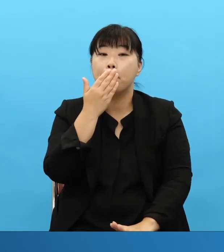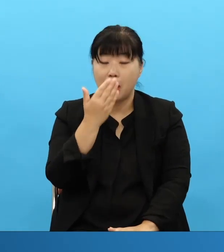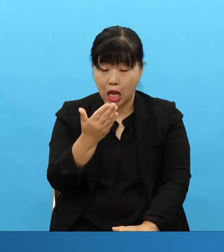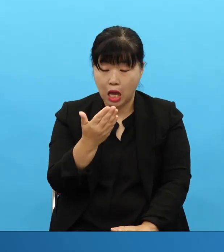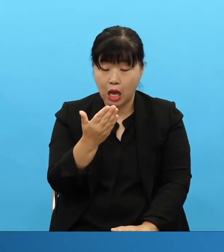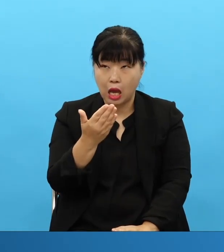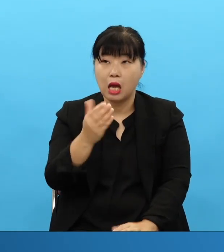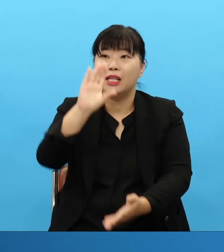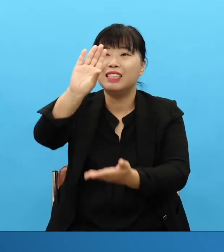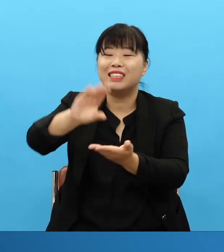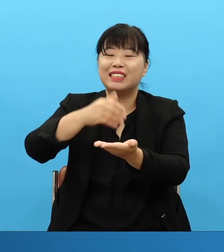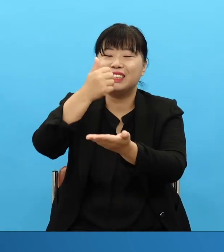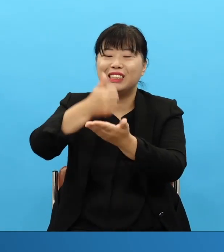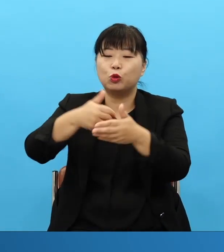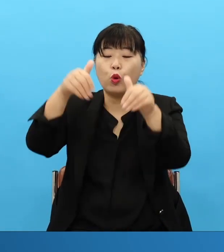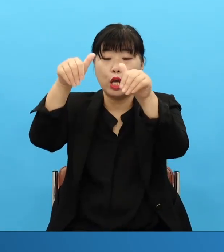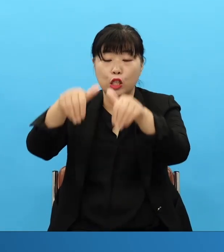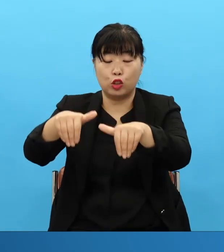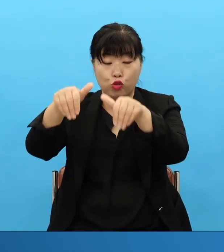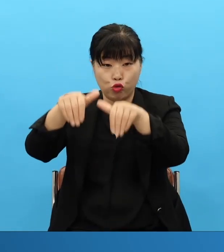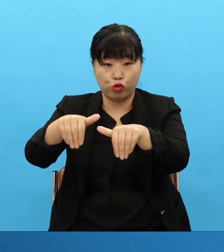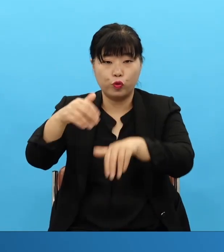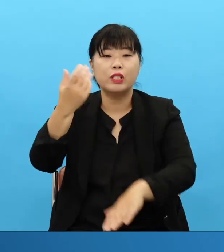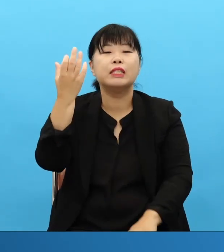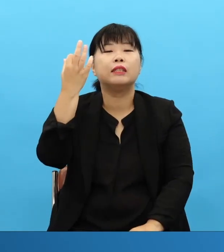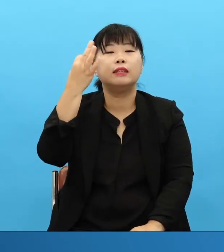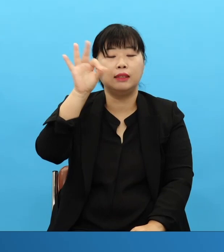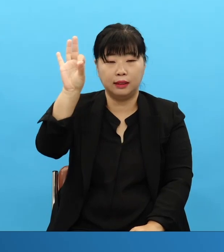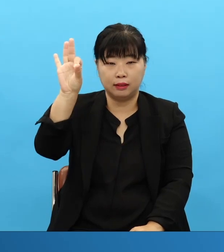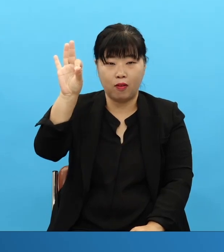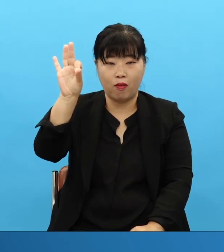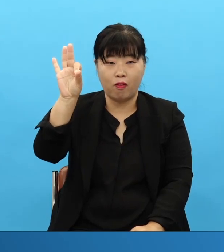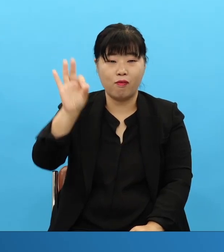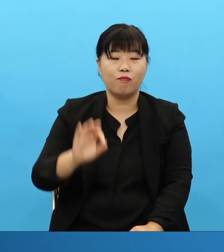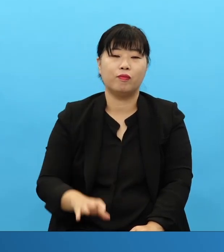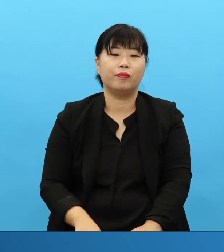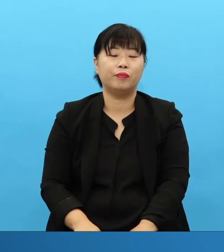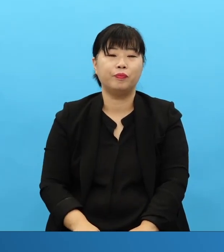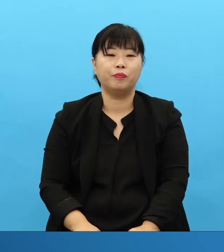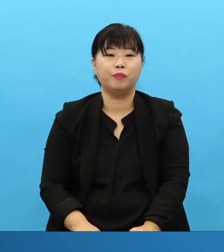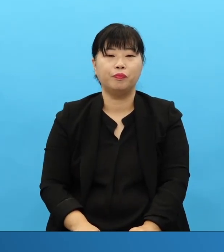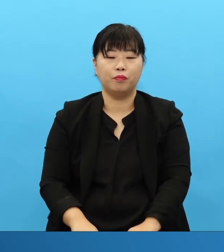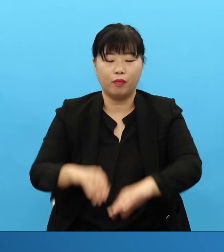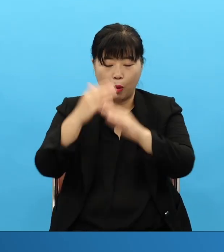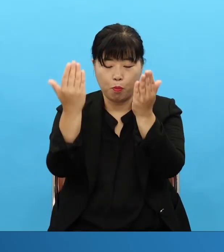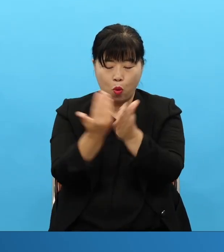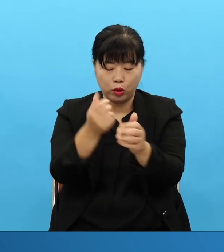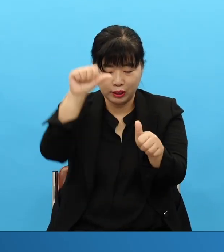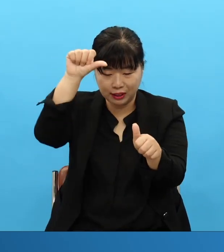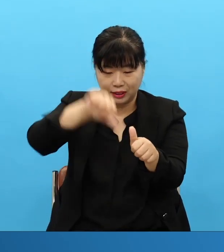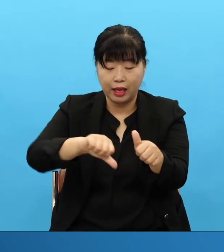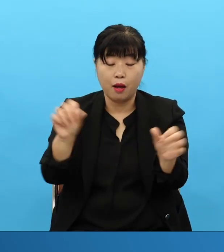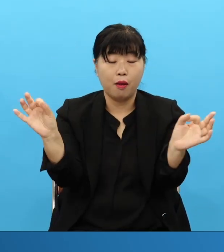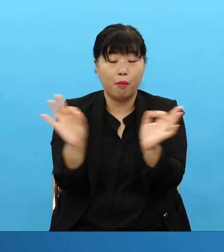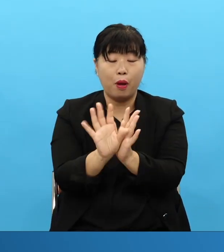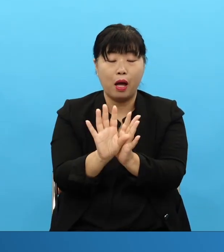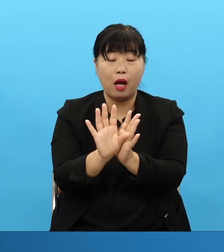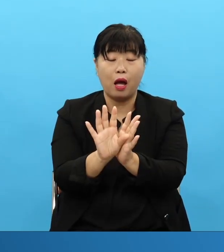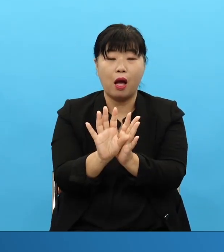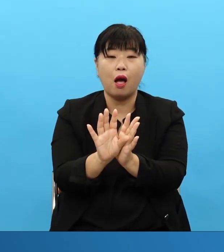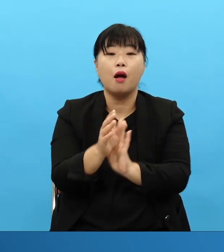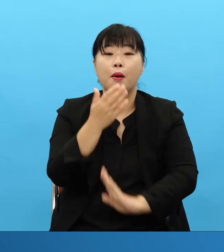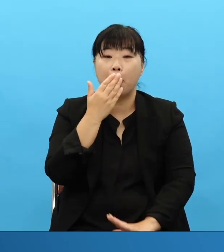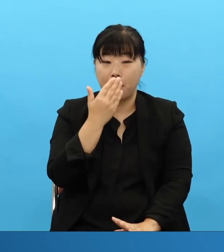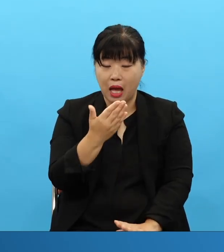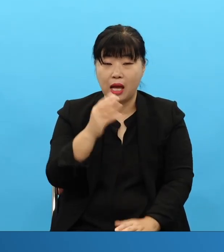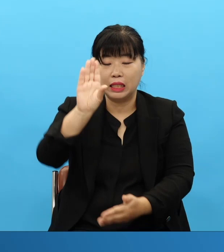재앙으로 나타나잖아요. 모든 재앙을 없애는 그리스도의 일꾼이구나. And these curses manifest as disaster. And so Christ is the one that